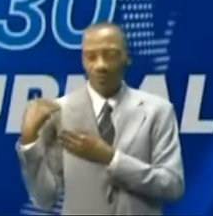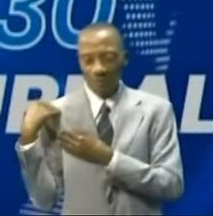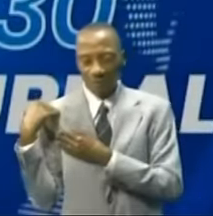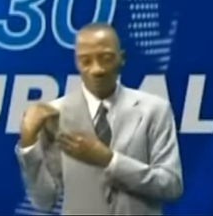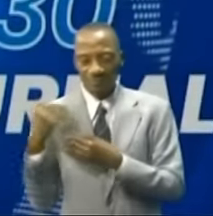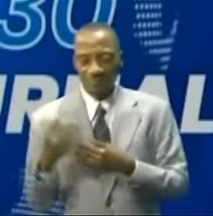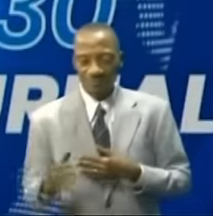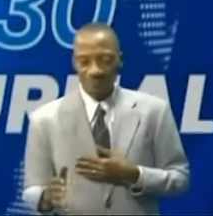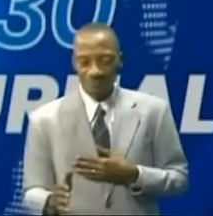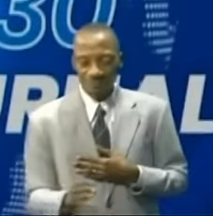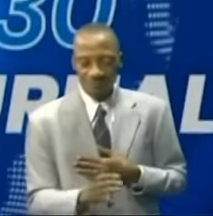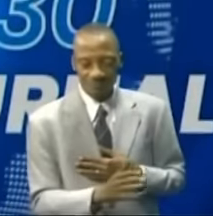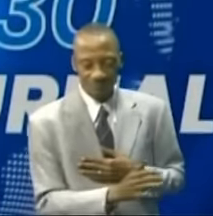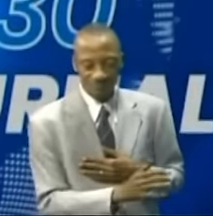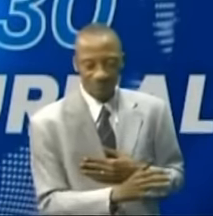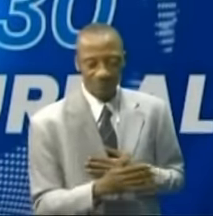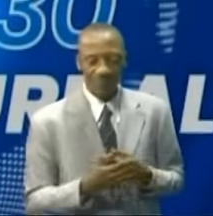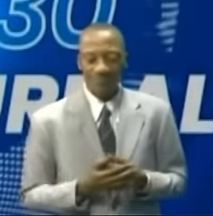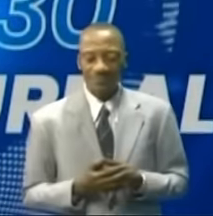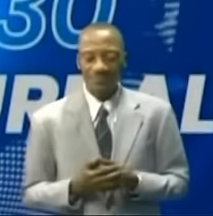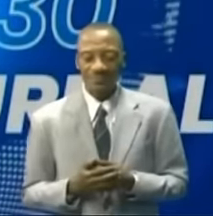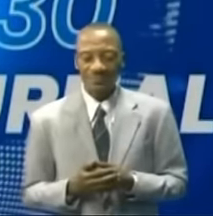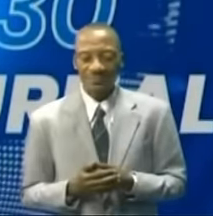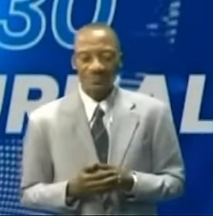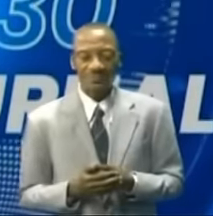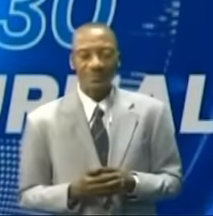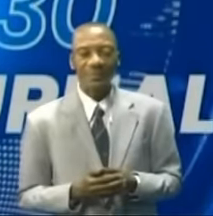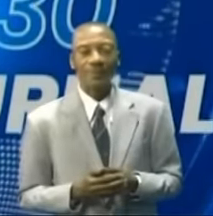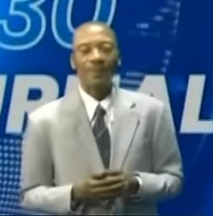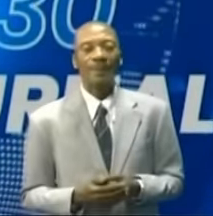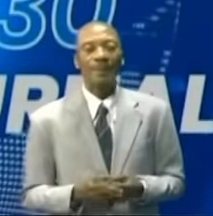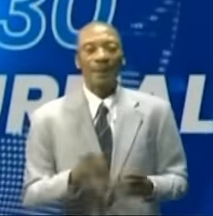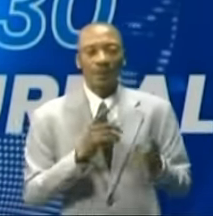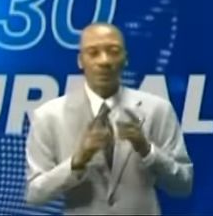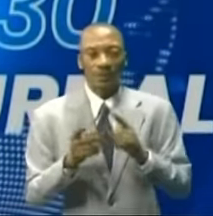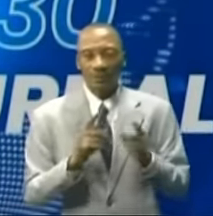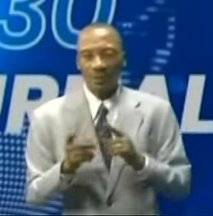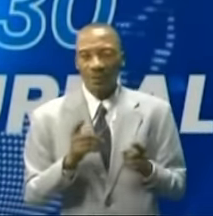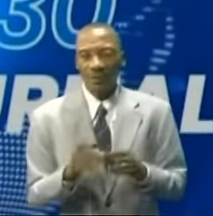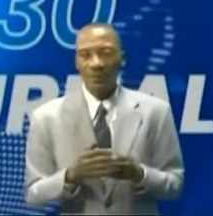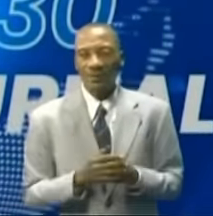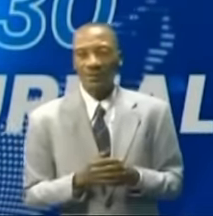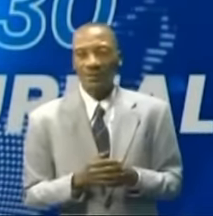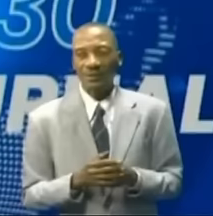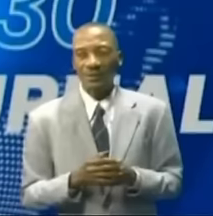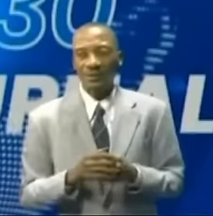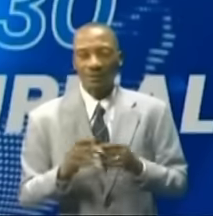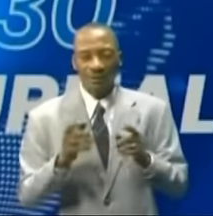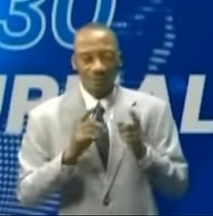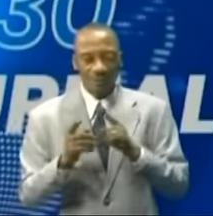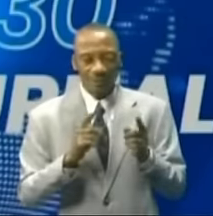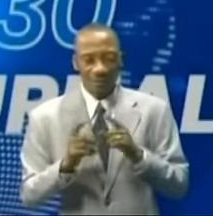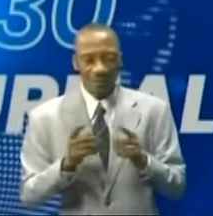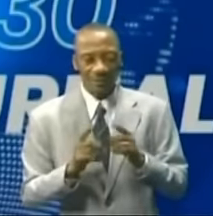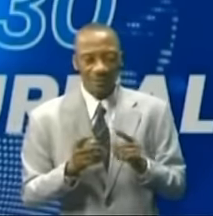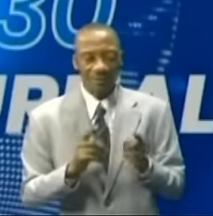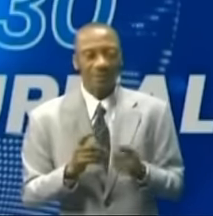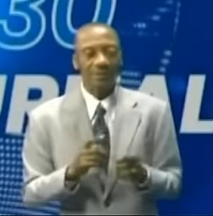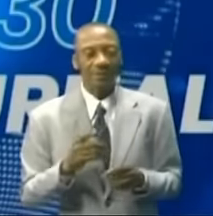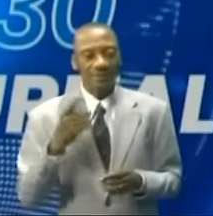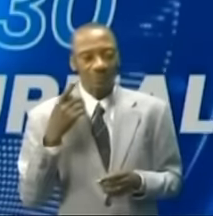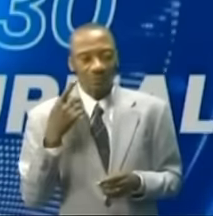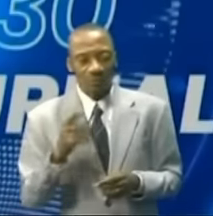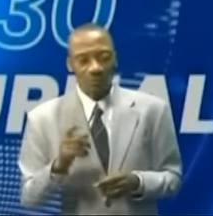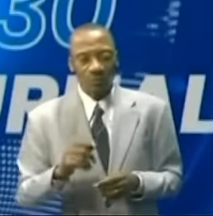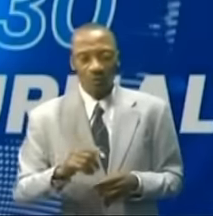Kinshasa. Sport à présent avec la poursuite du tournoi qualificatif de l'UNAFAC. Le FCF TP Mazembe